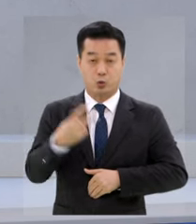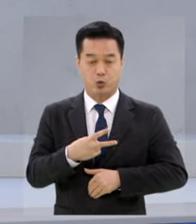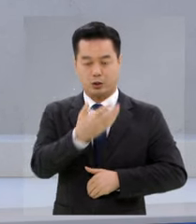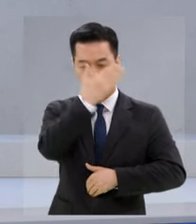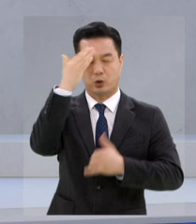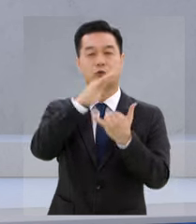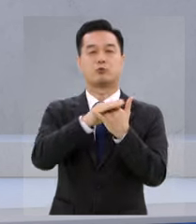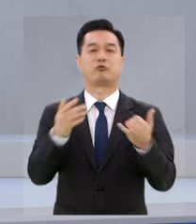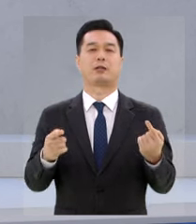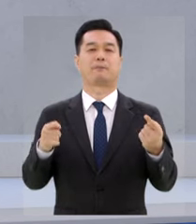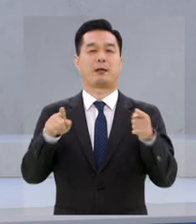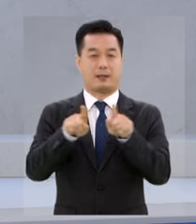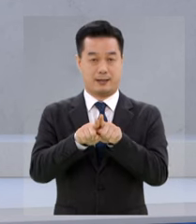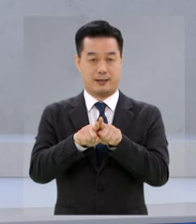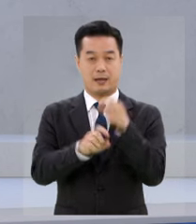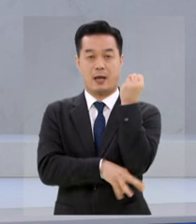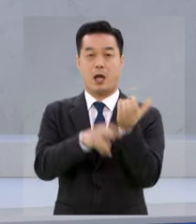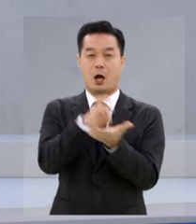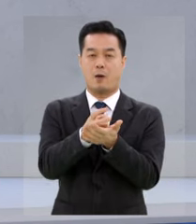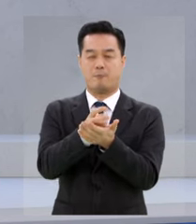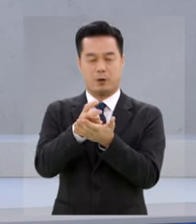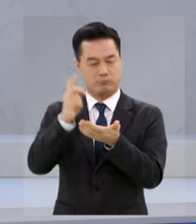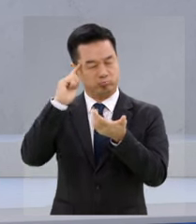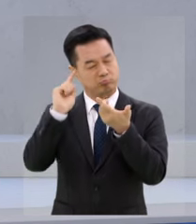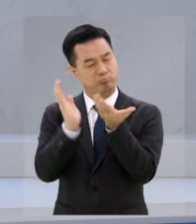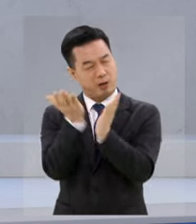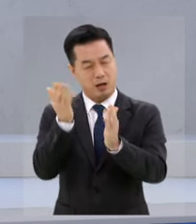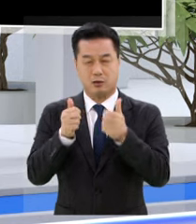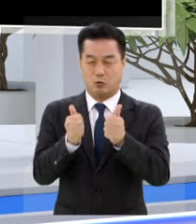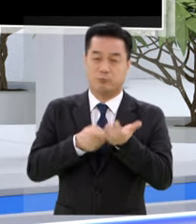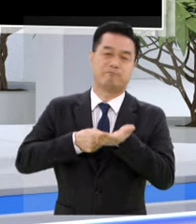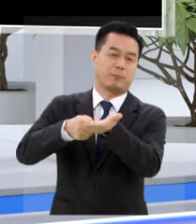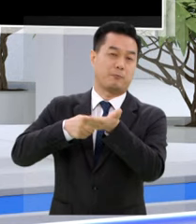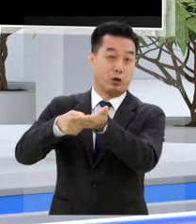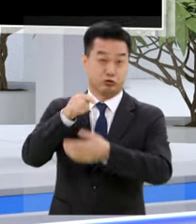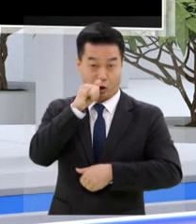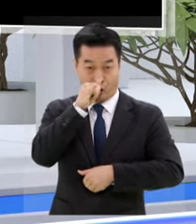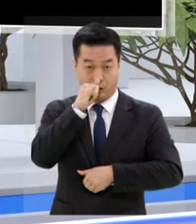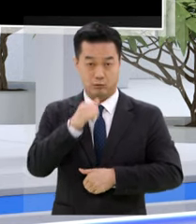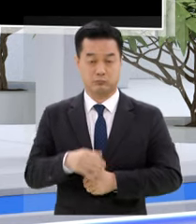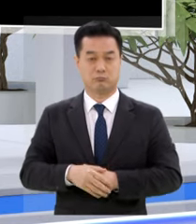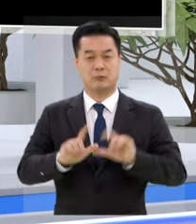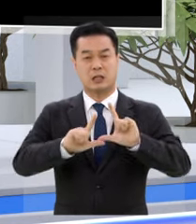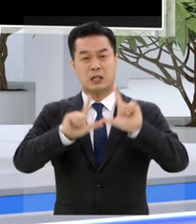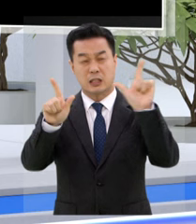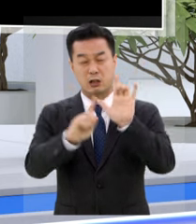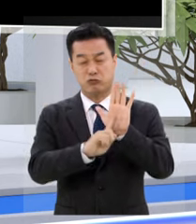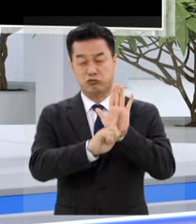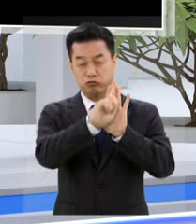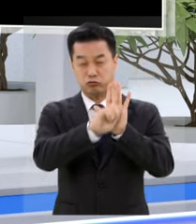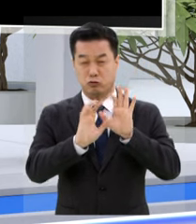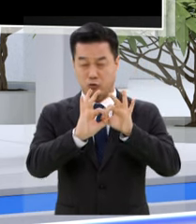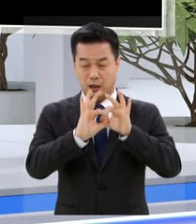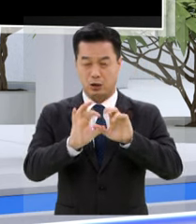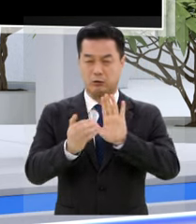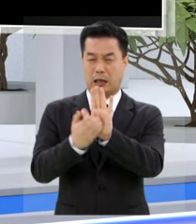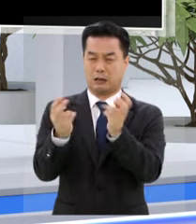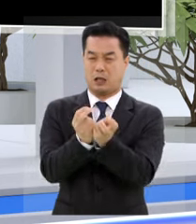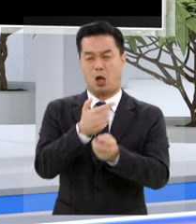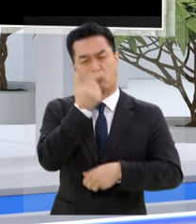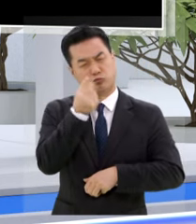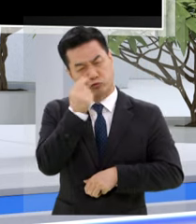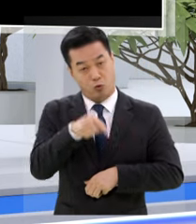청소년들과 함께 헌법 소원도 진행했습니다 미흡한 기후 대책이 우리 청소년의